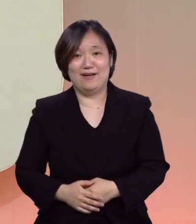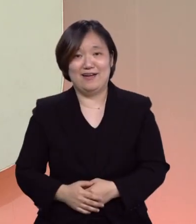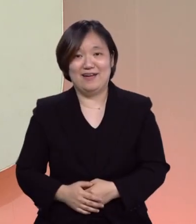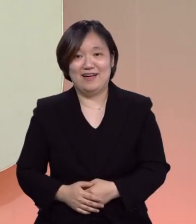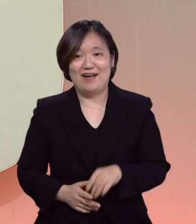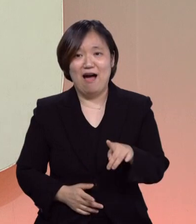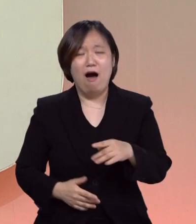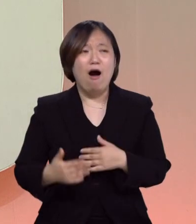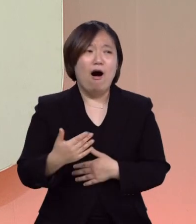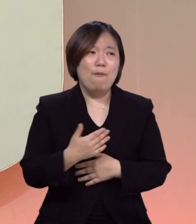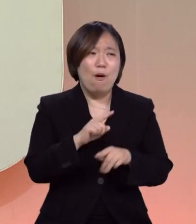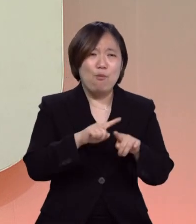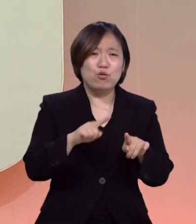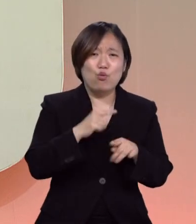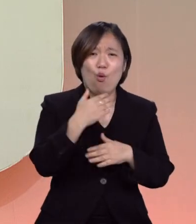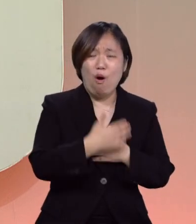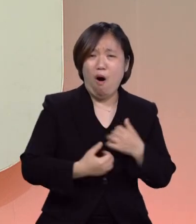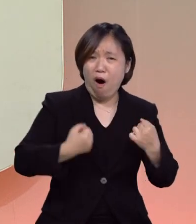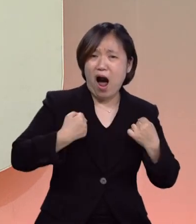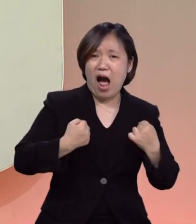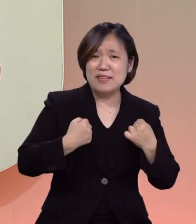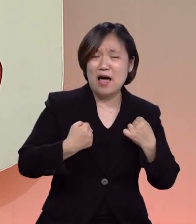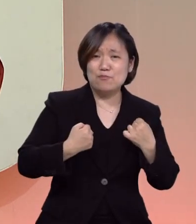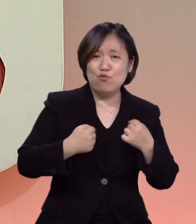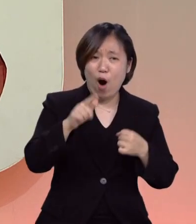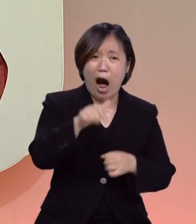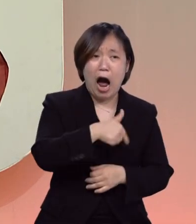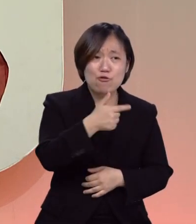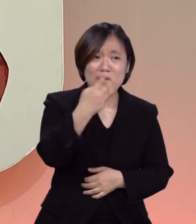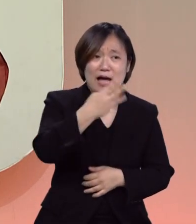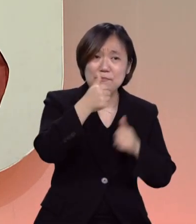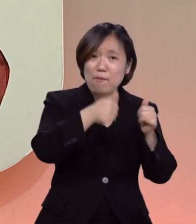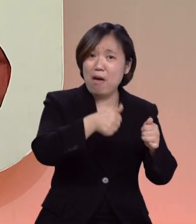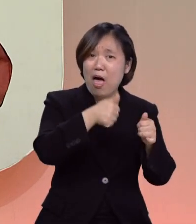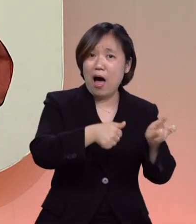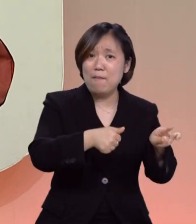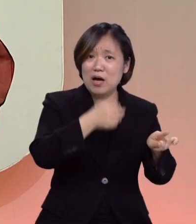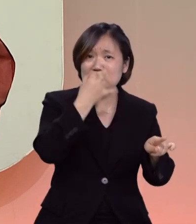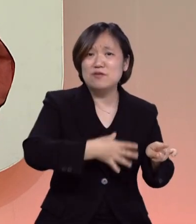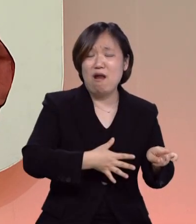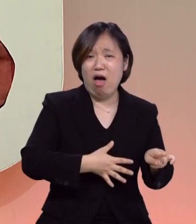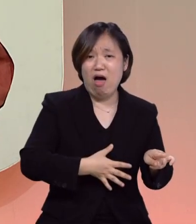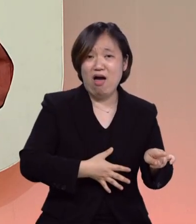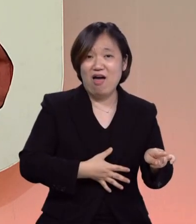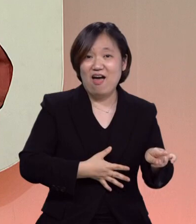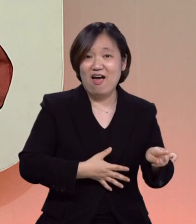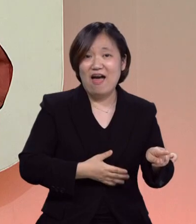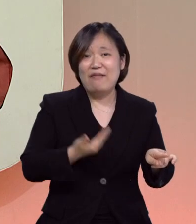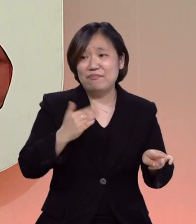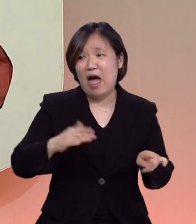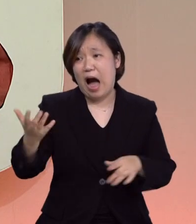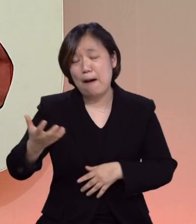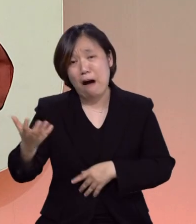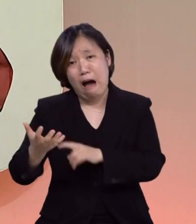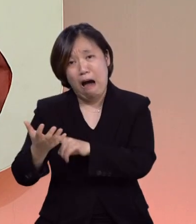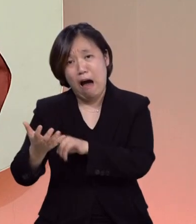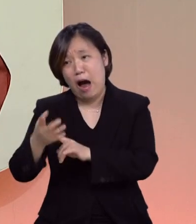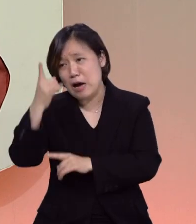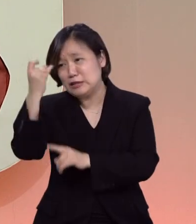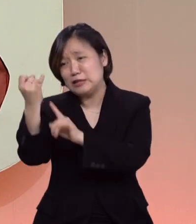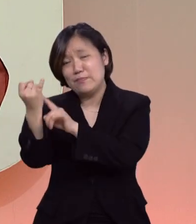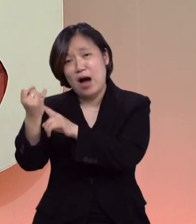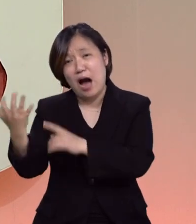사람도 하루 동안 3,000배 하라고 하면 거의 다 그냥 탈진해서 뻗어요 그 아픈 몸으로